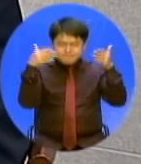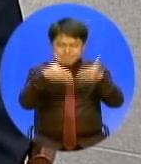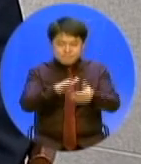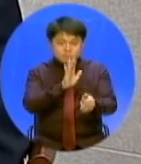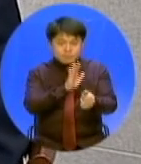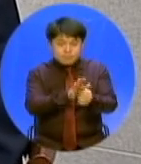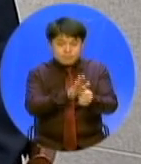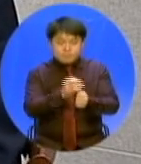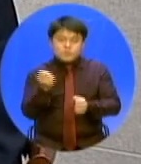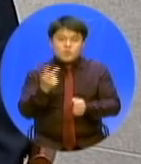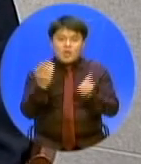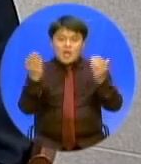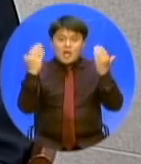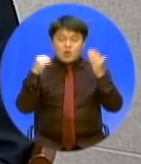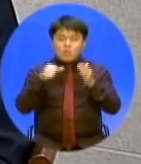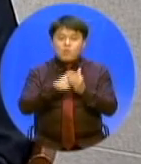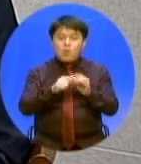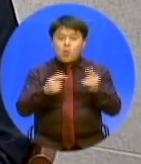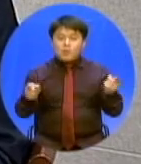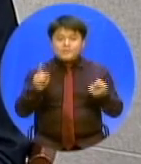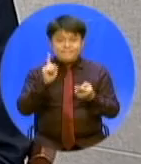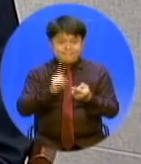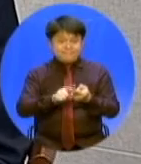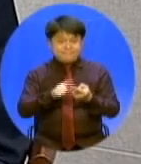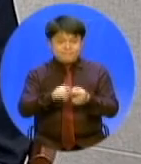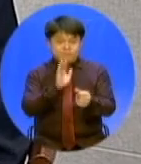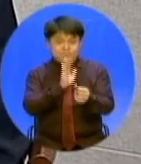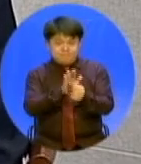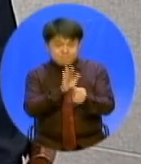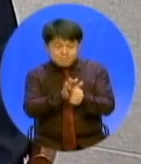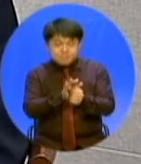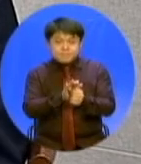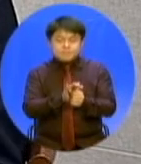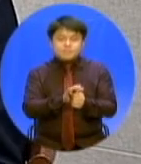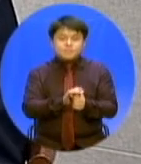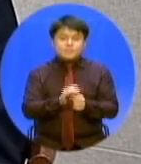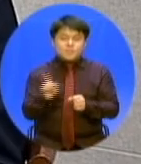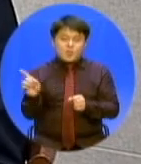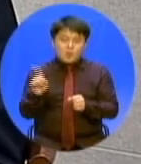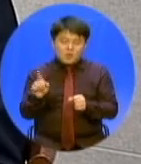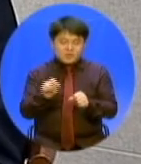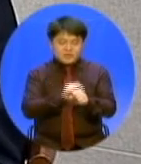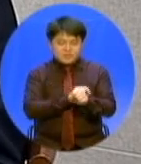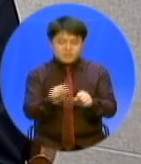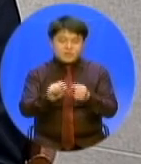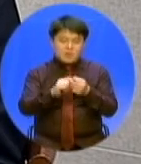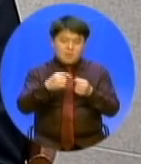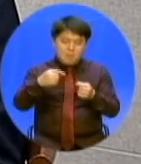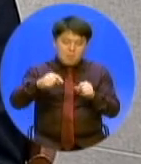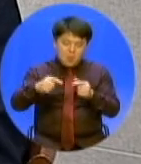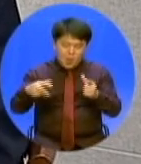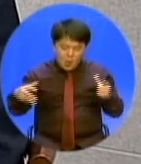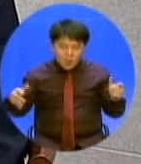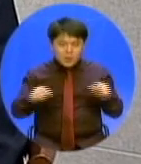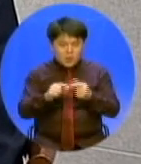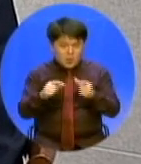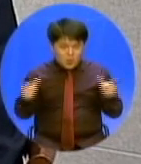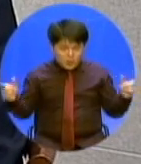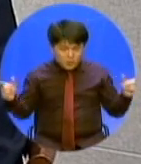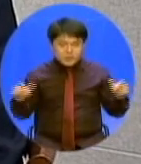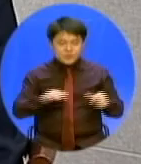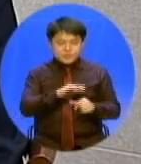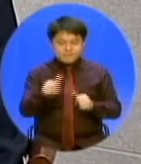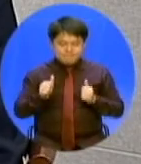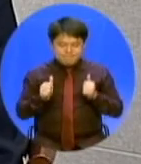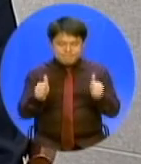시킨다든가 또 학교 기자재에 관한 어떤 지원을 해준다든가 이런 네. 특수한 몇 가지를 한정적으로 저희들이 열심히